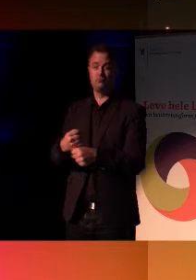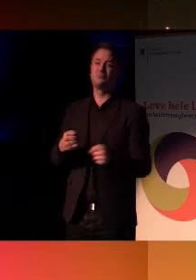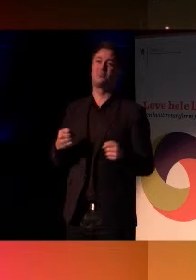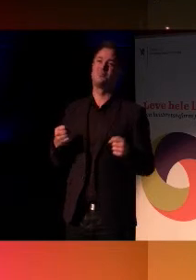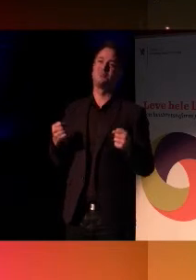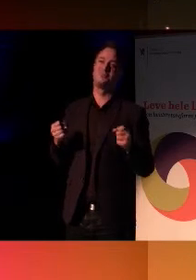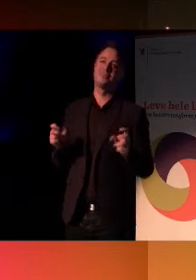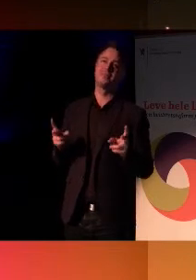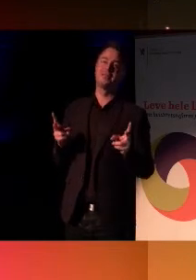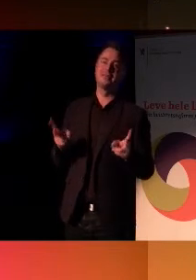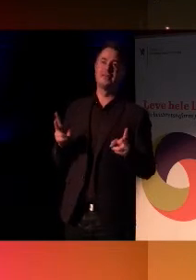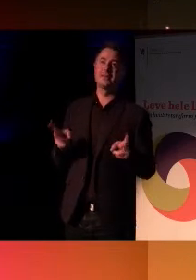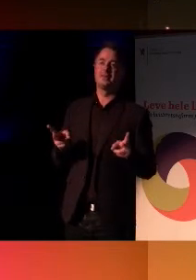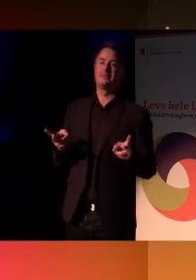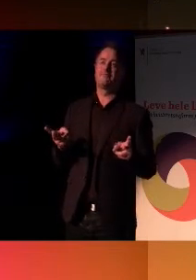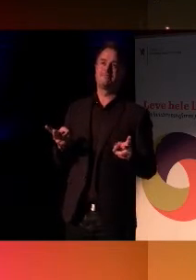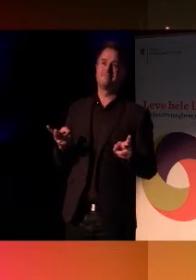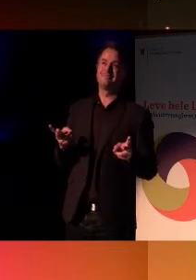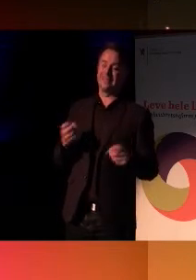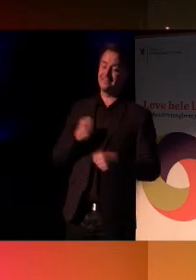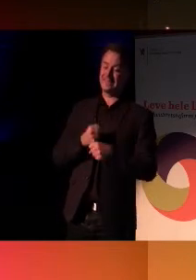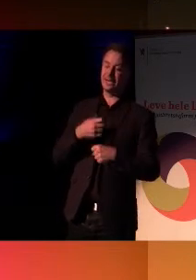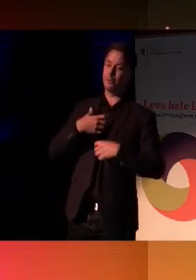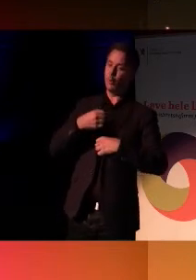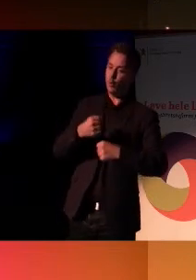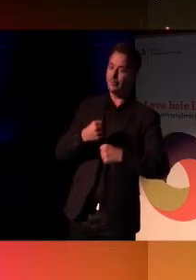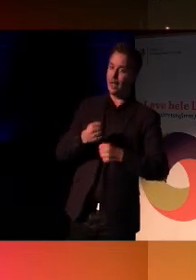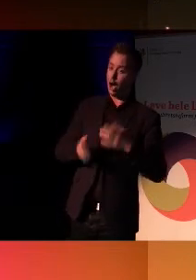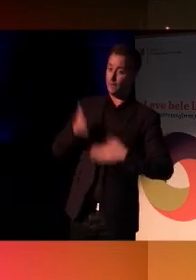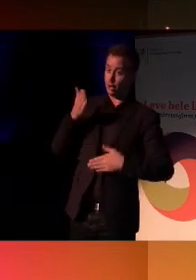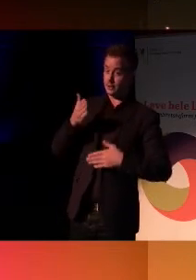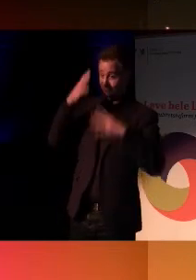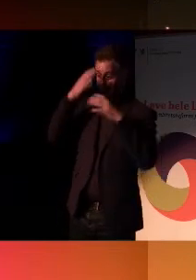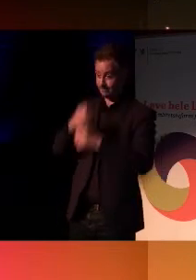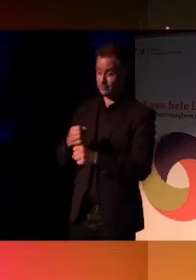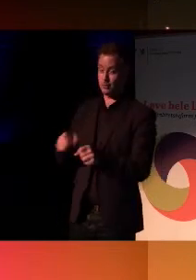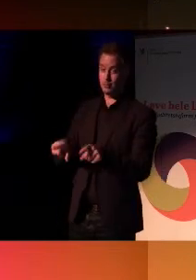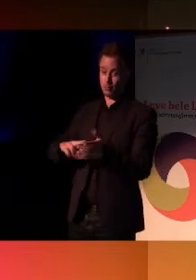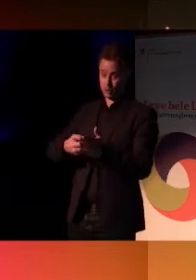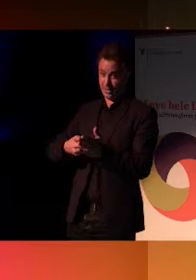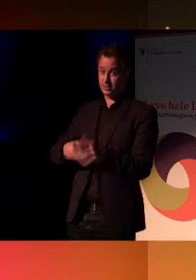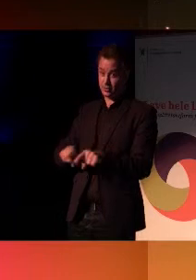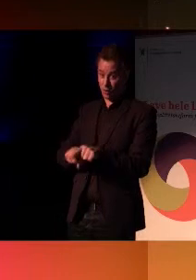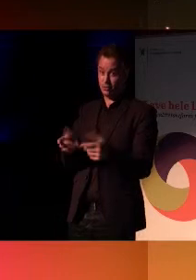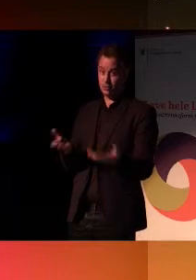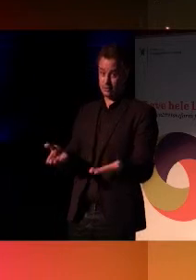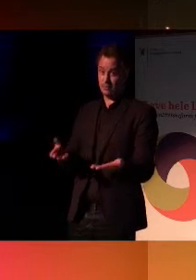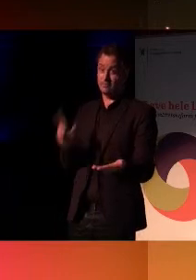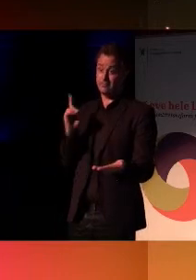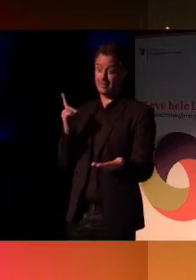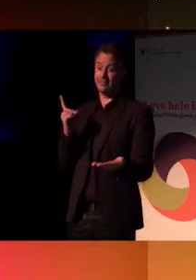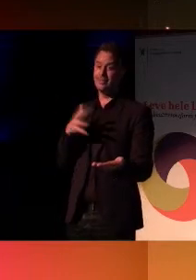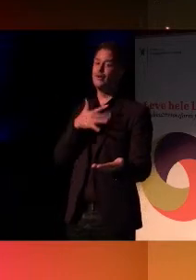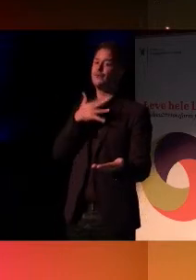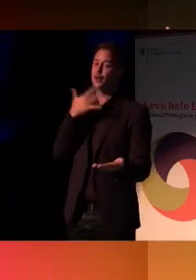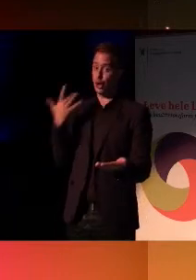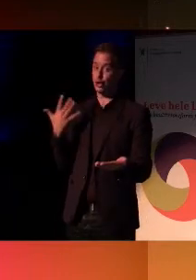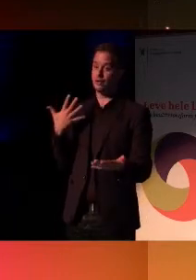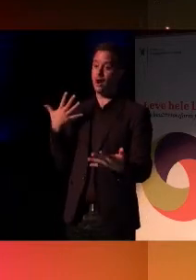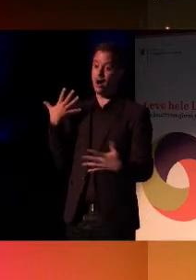Jeg vil si at det har vært en ganske modig avgjørelse å satse på dette prosjektet. Men vi er fornøyde med det vi har fått til så